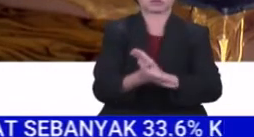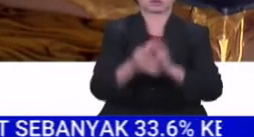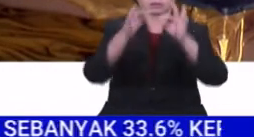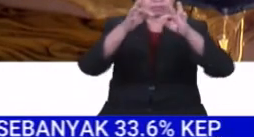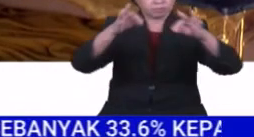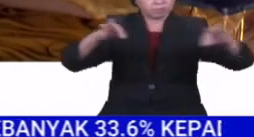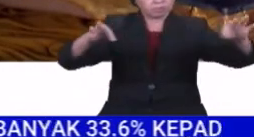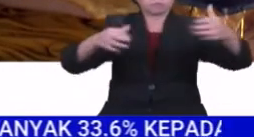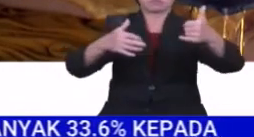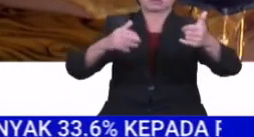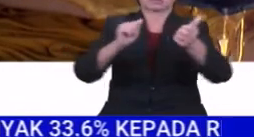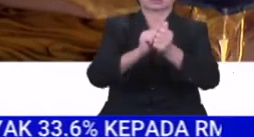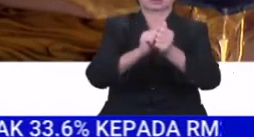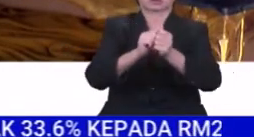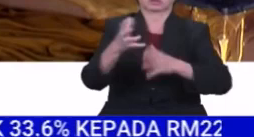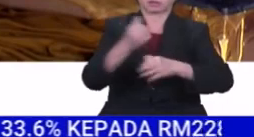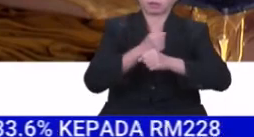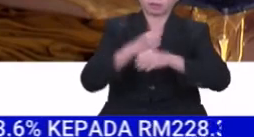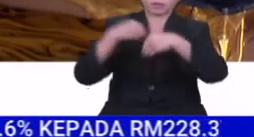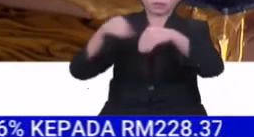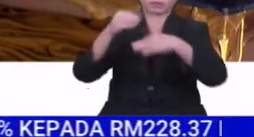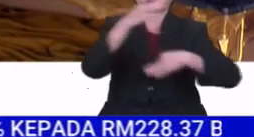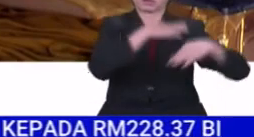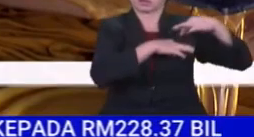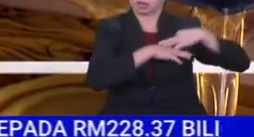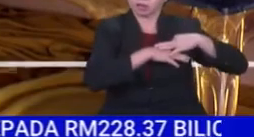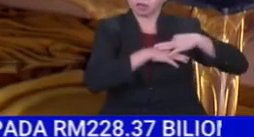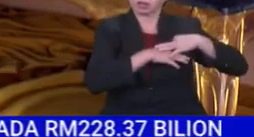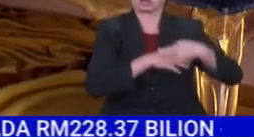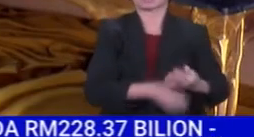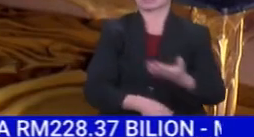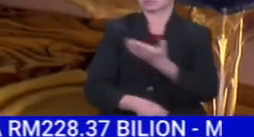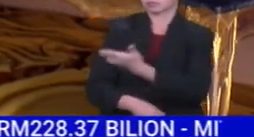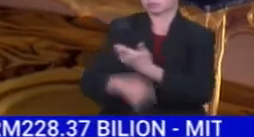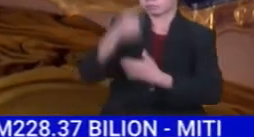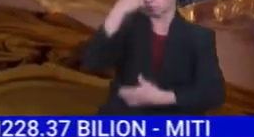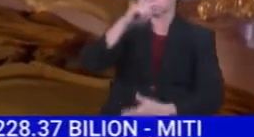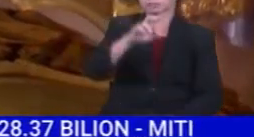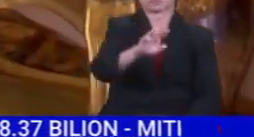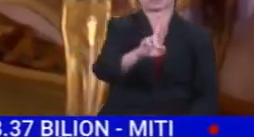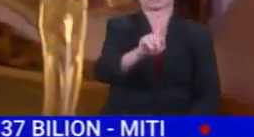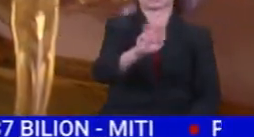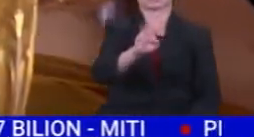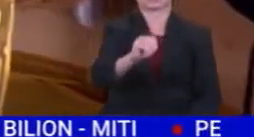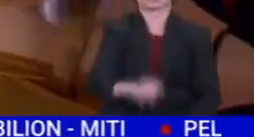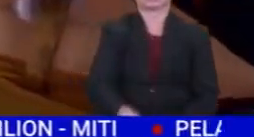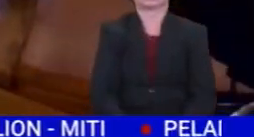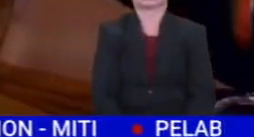hiasan disamping menjana pendapatan no julizar Mohammad Zein arcien